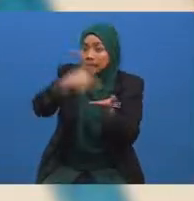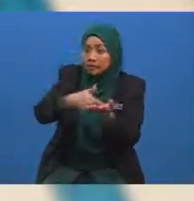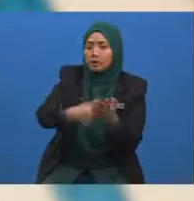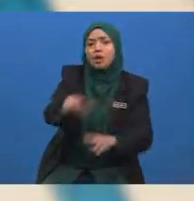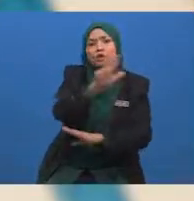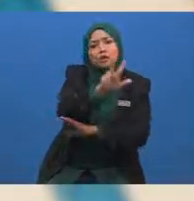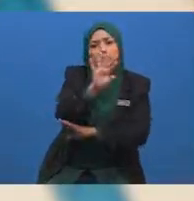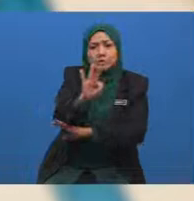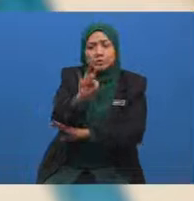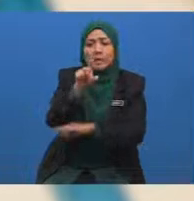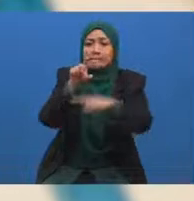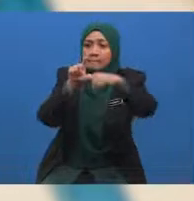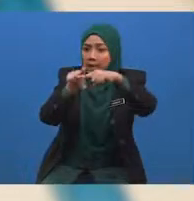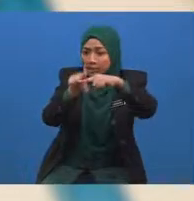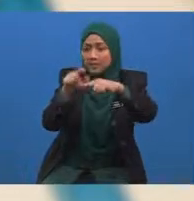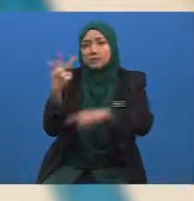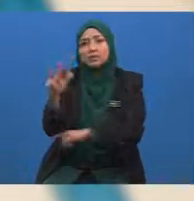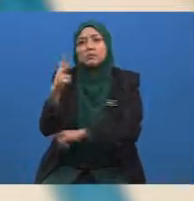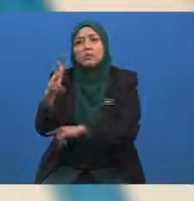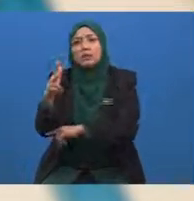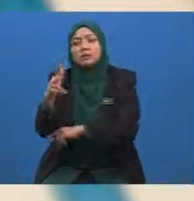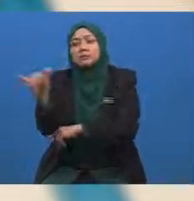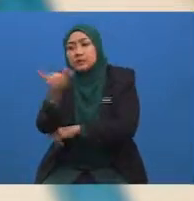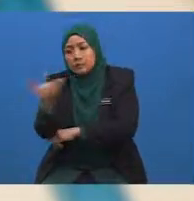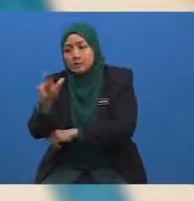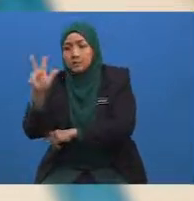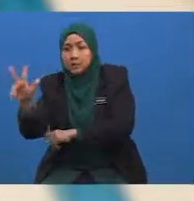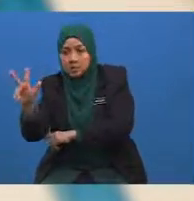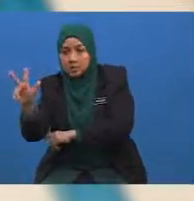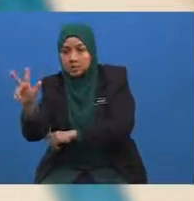39 bahagi 13 sama dengan 3.